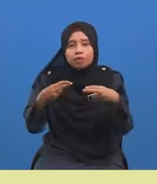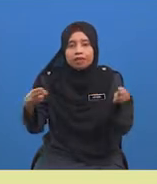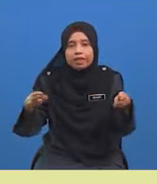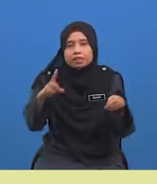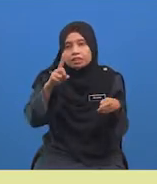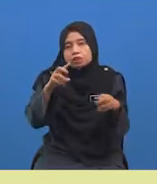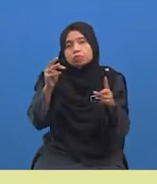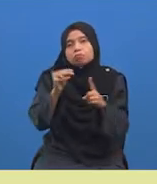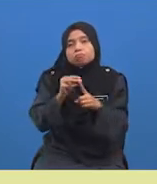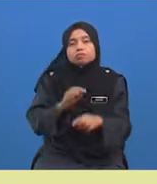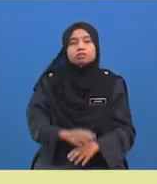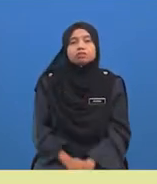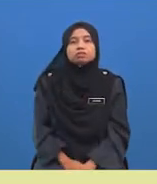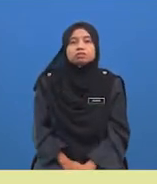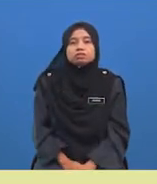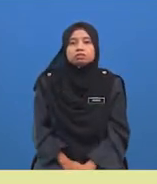huraian 1 markah.